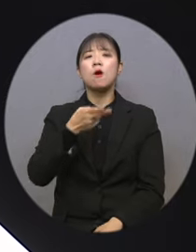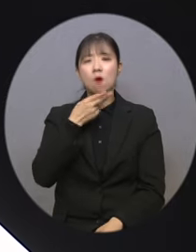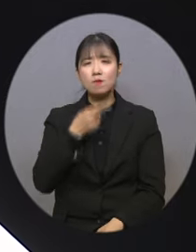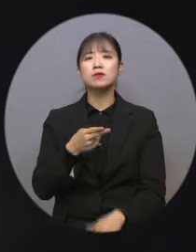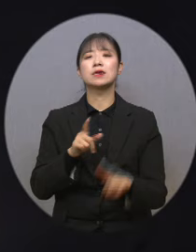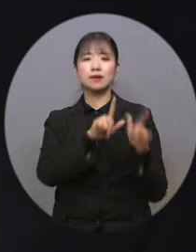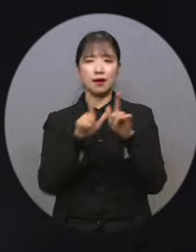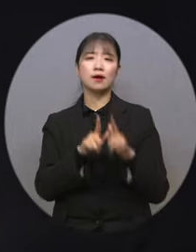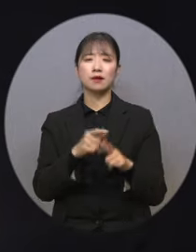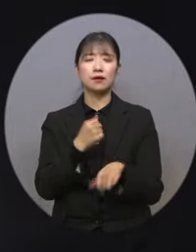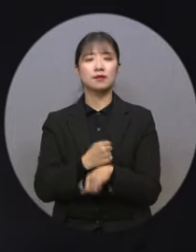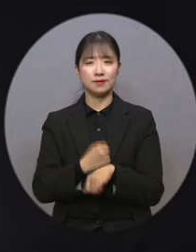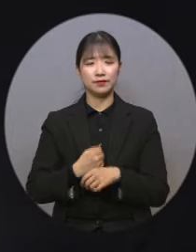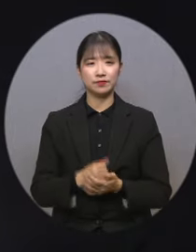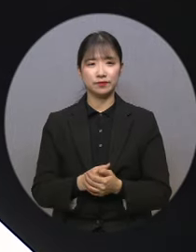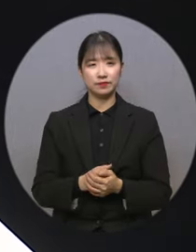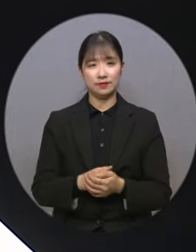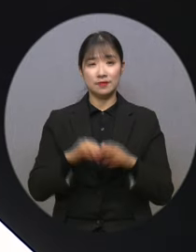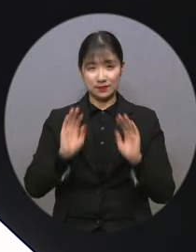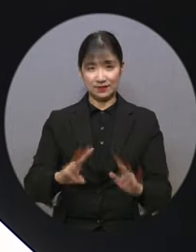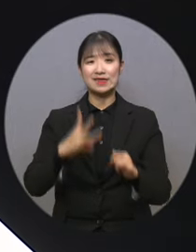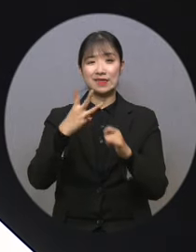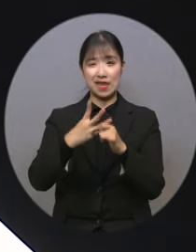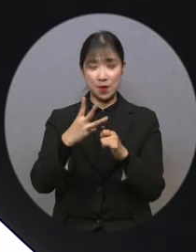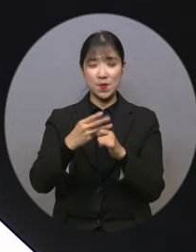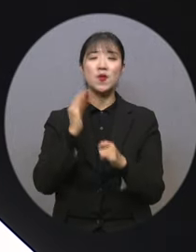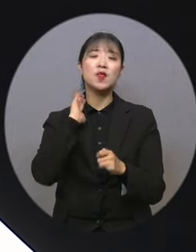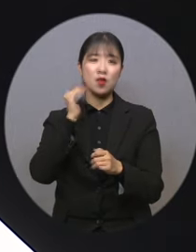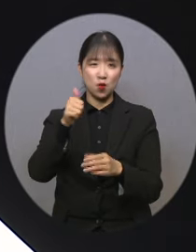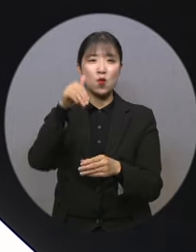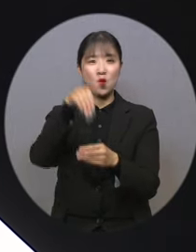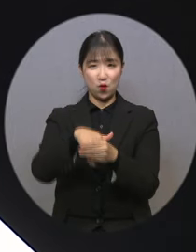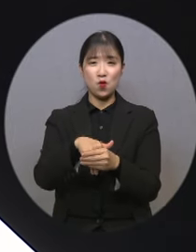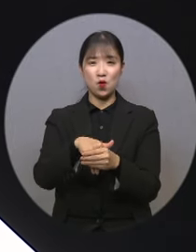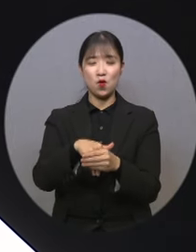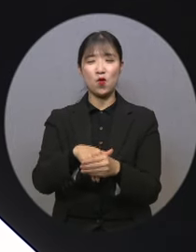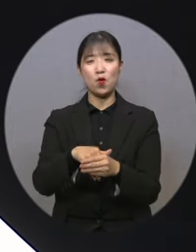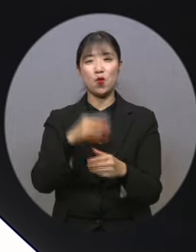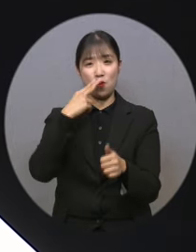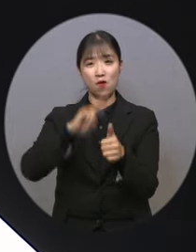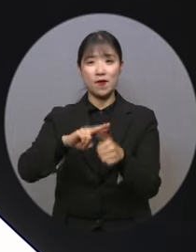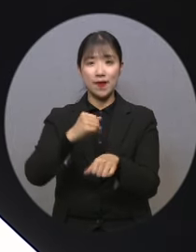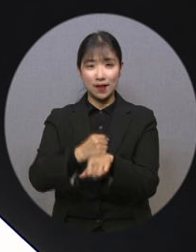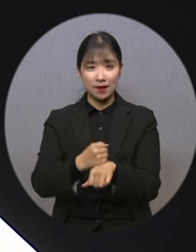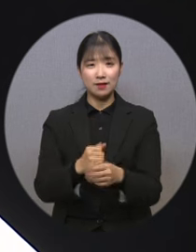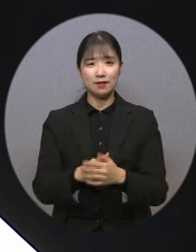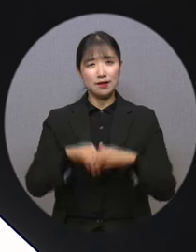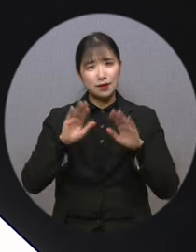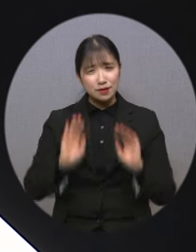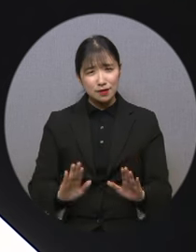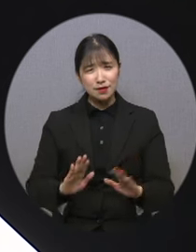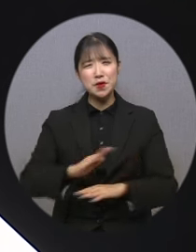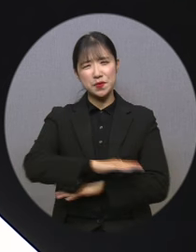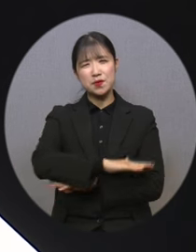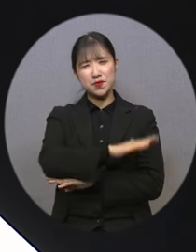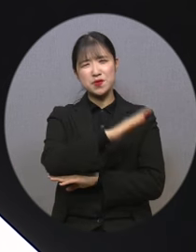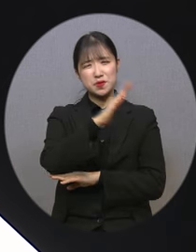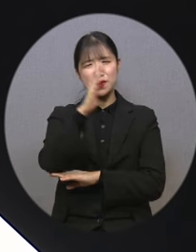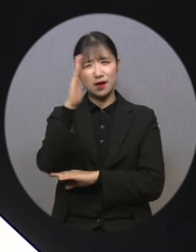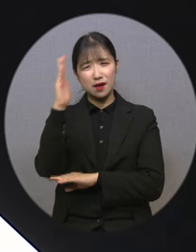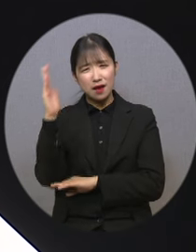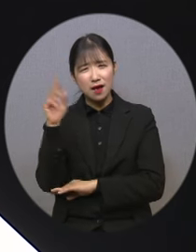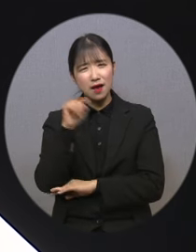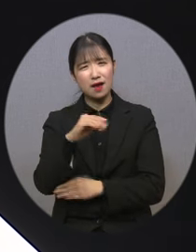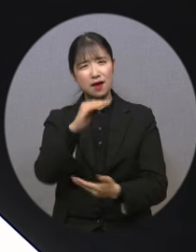해주세요 세번째 지금 개선에도 전 하시는데 음 지금 구구절절 하시는 말씀은